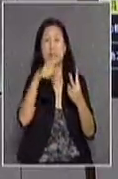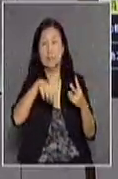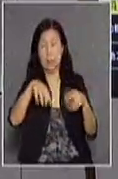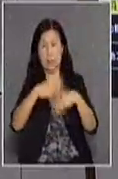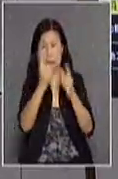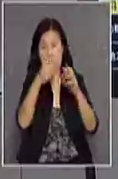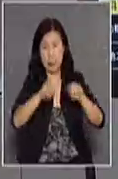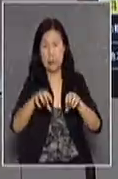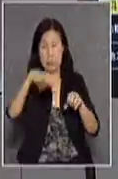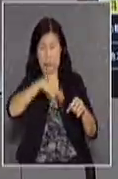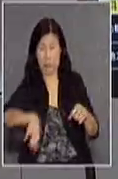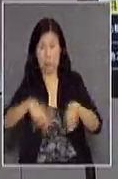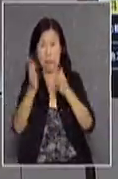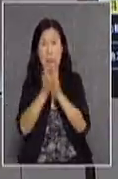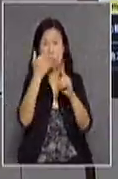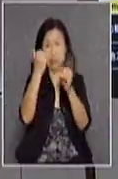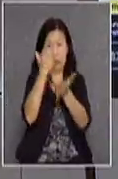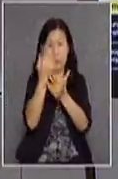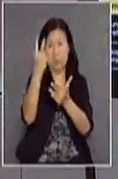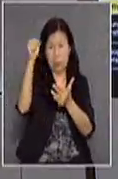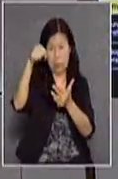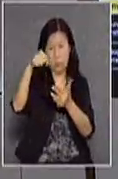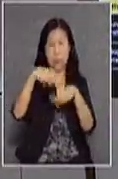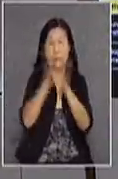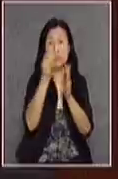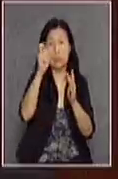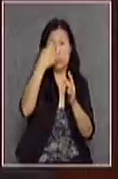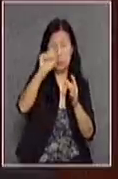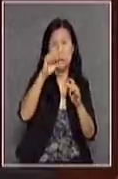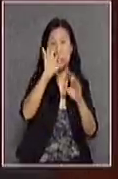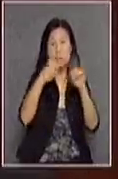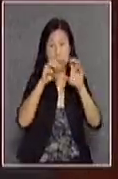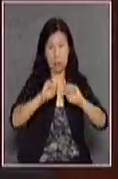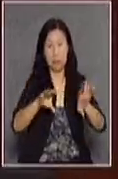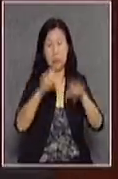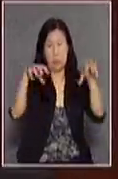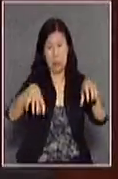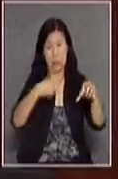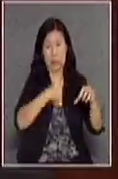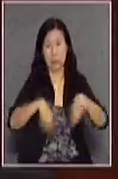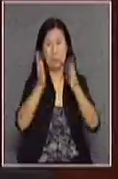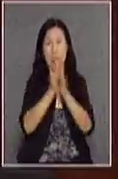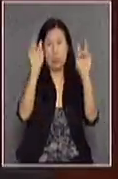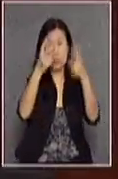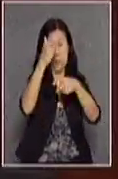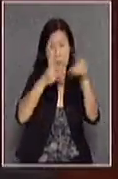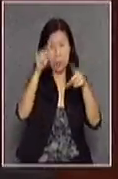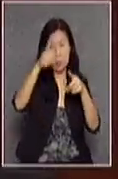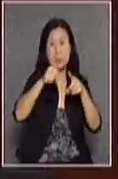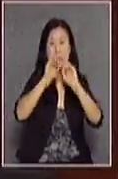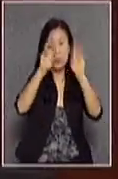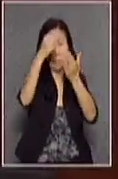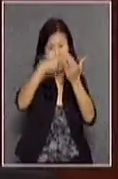選舉產生的議員16位出席，2位贊成，9位反對，沒有人棄權。議題未獲得兩部分在席委員分別以過半數贊成，我宣布